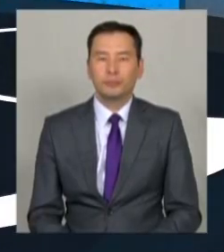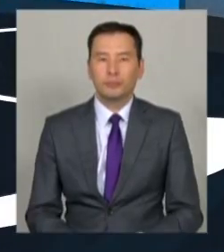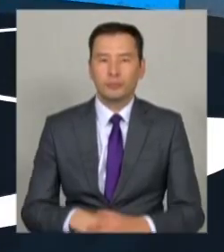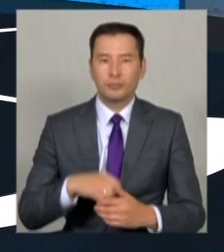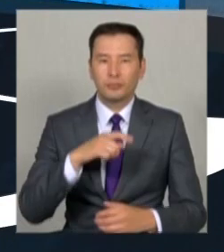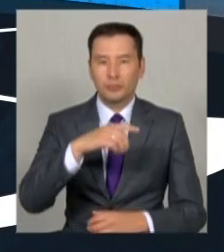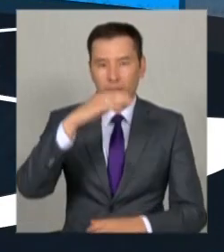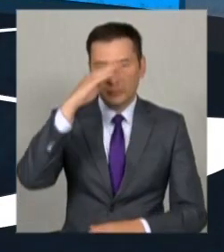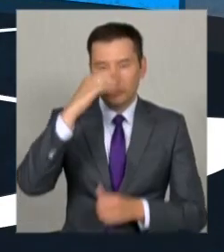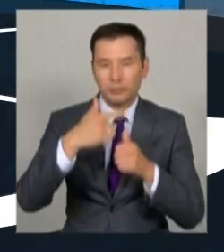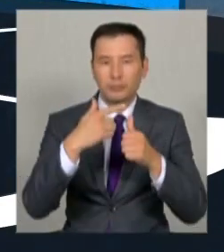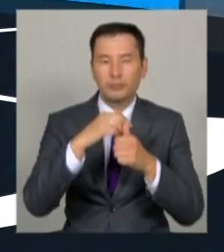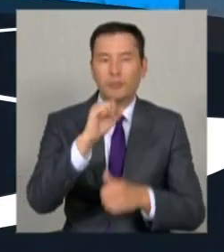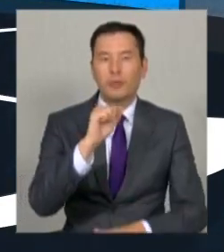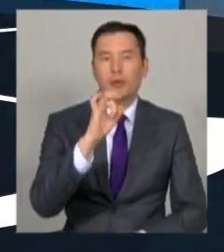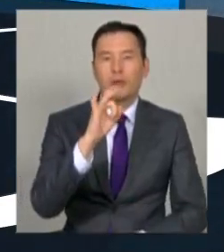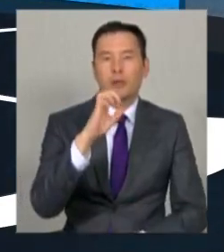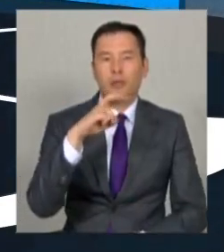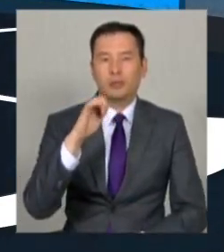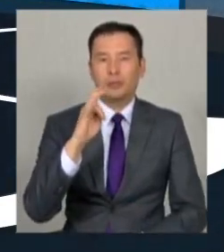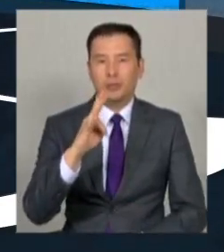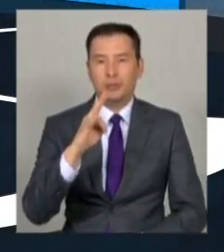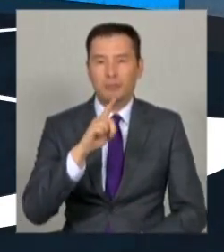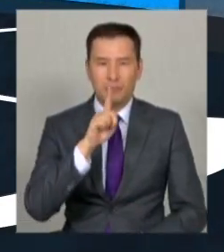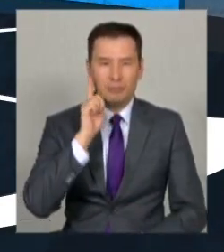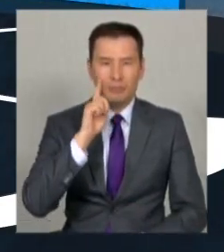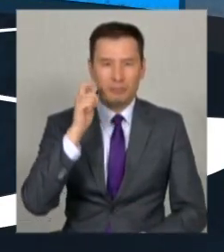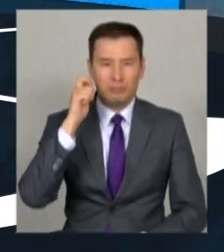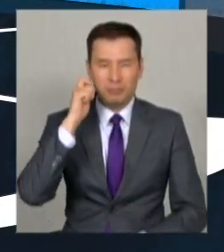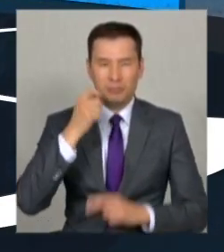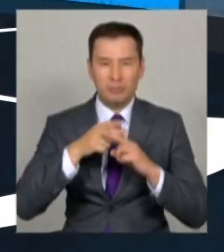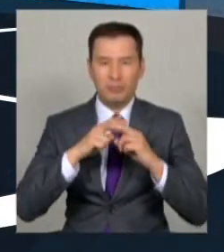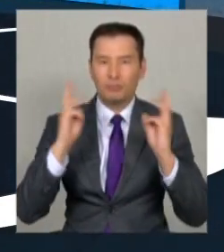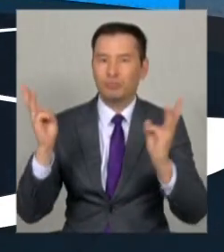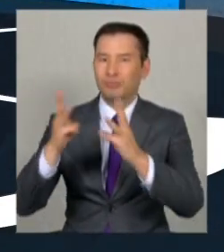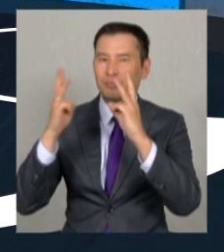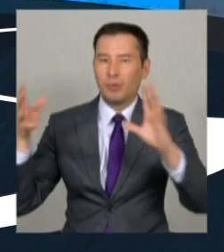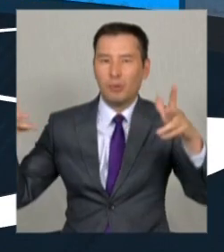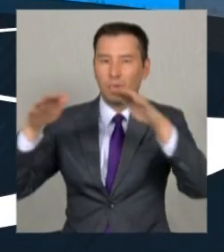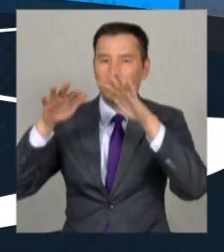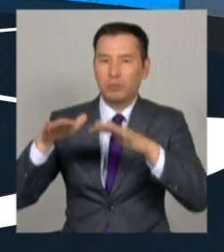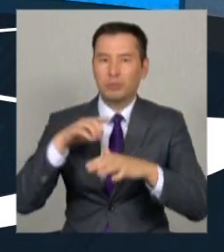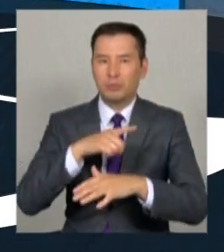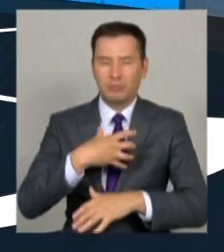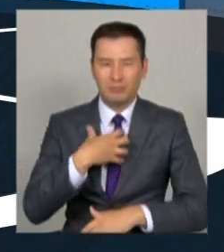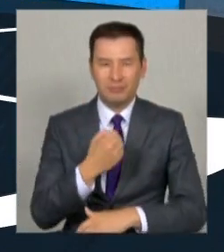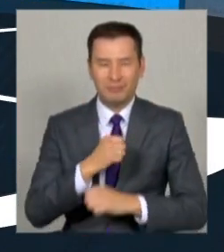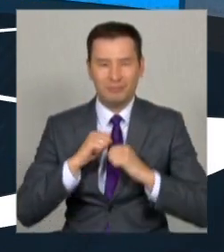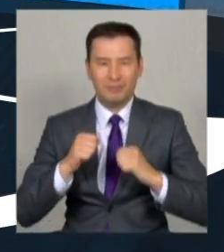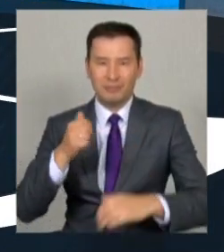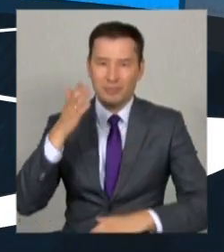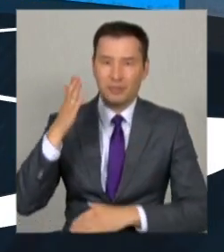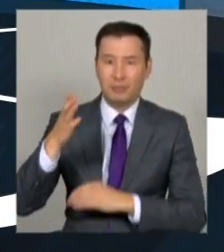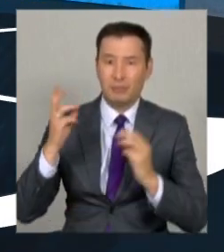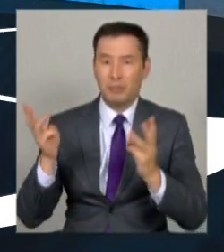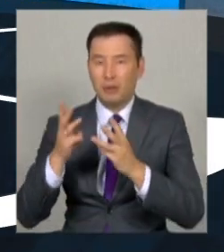Пожарный Арслан Курманбеков, погибший при борьбе с огнем в горах Алматы, посмертно награжден орденом Айбын третьей степени. Соответствующий указ